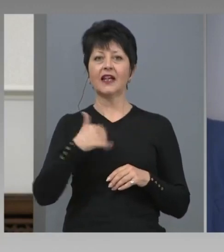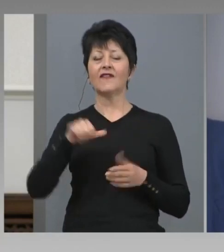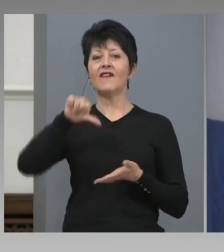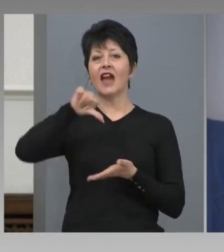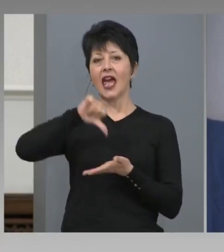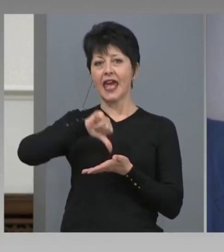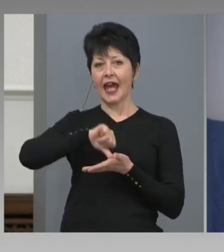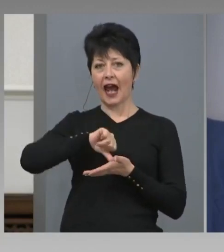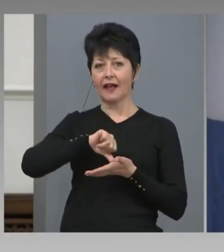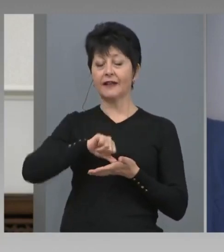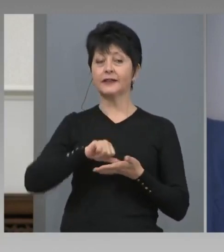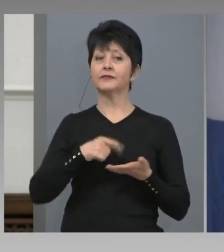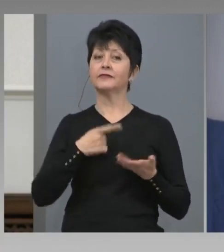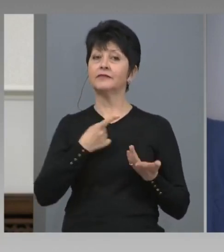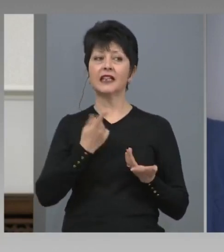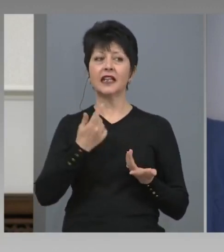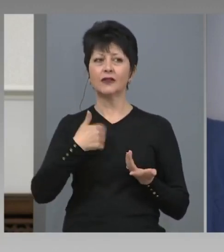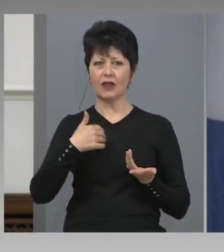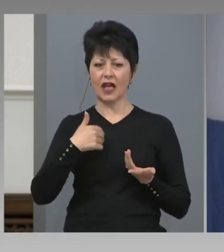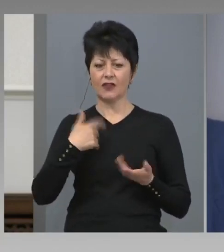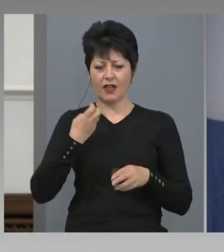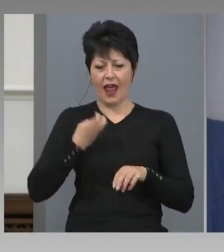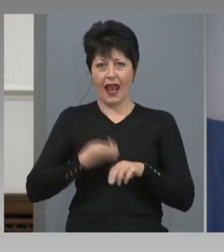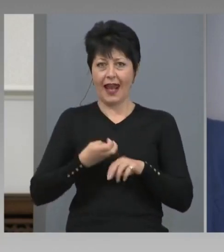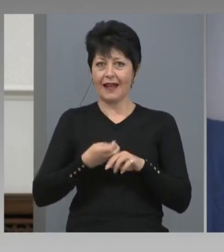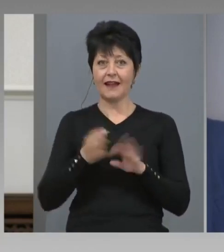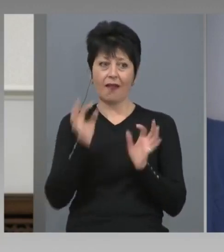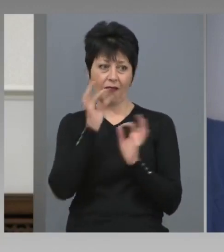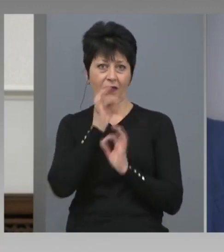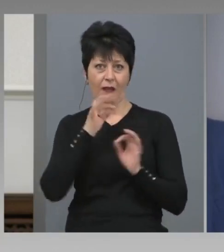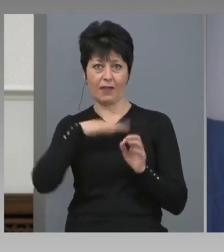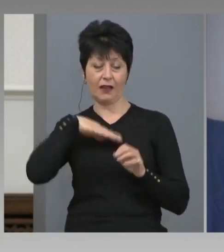Ирак, което доста от нашите лекари го нямат.